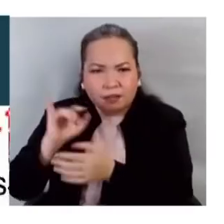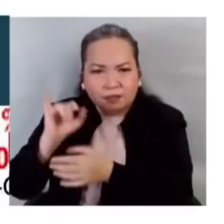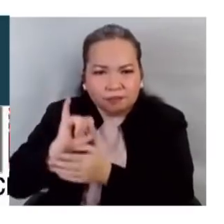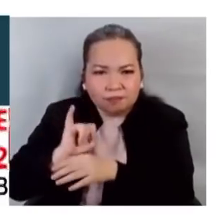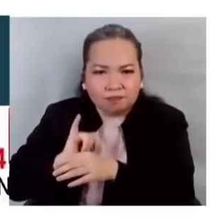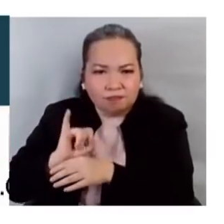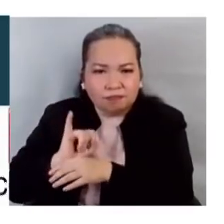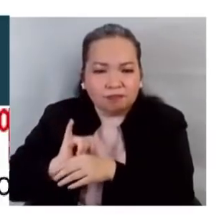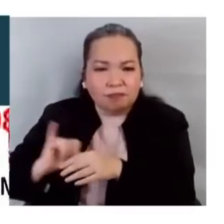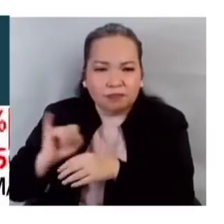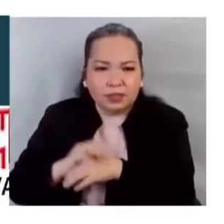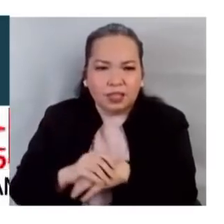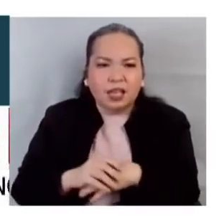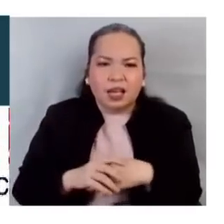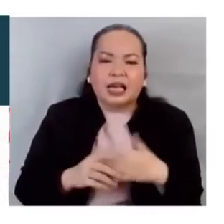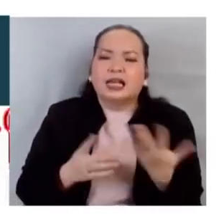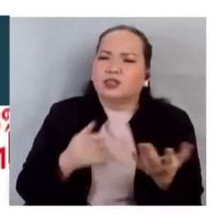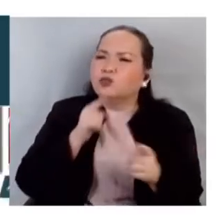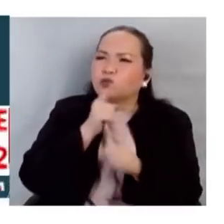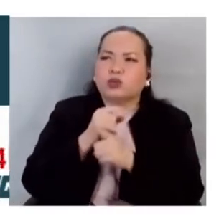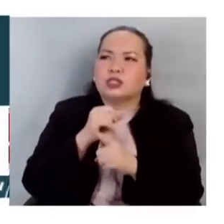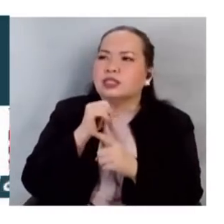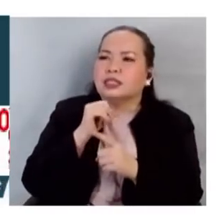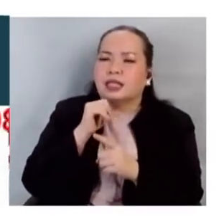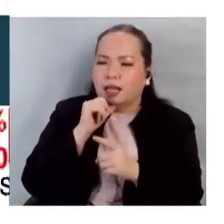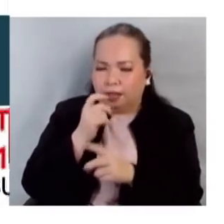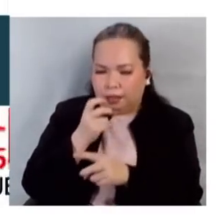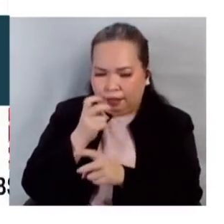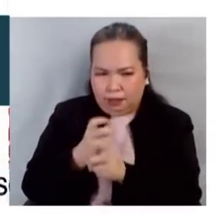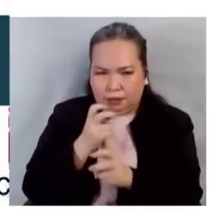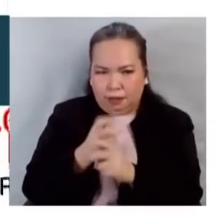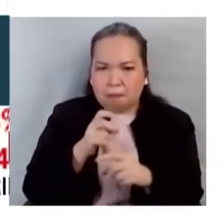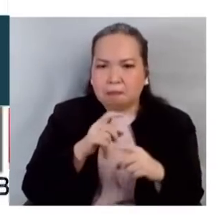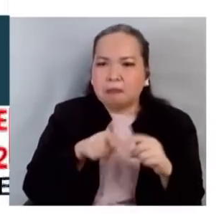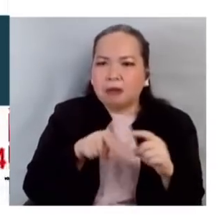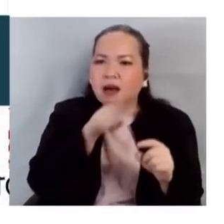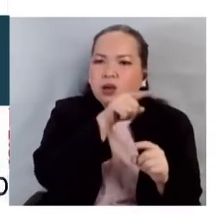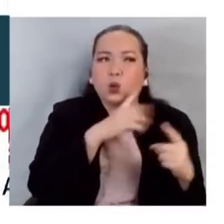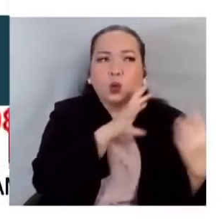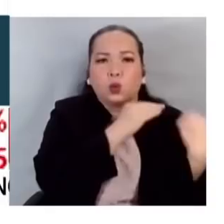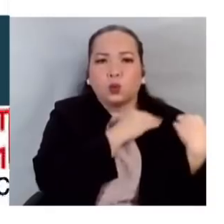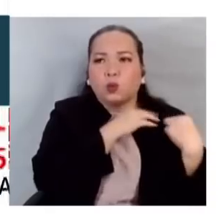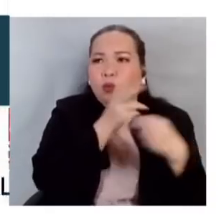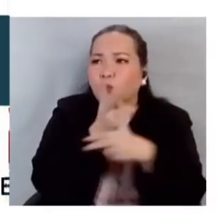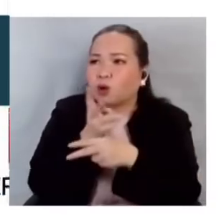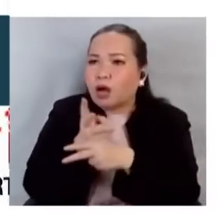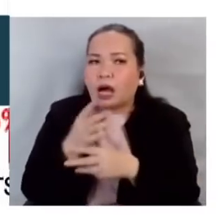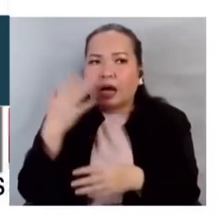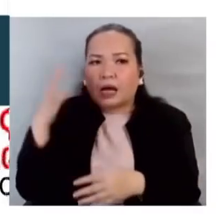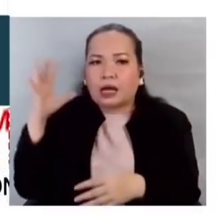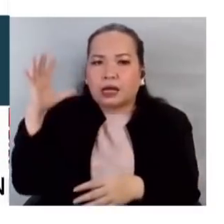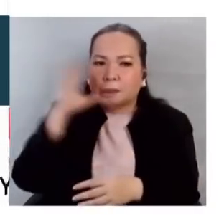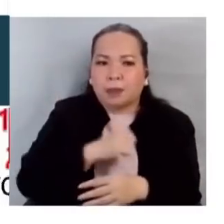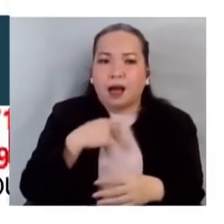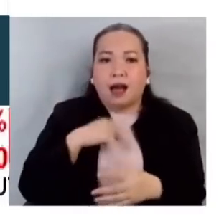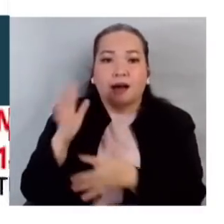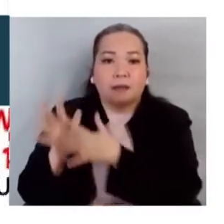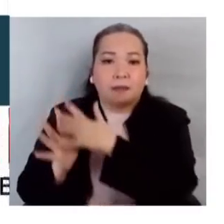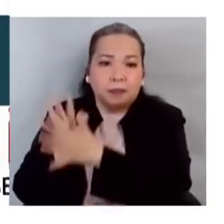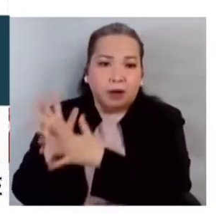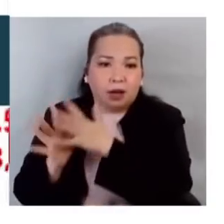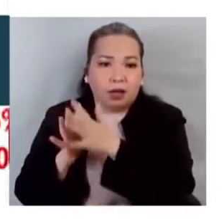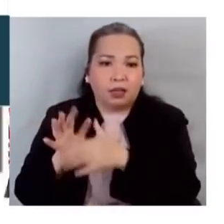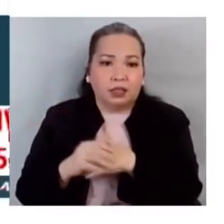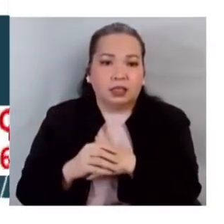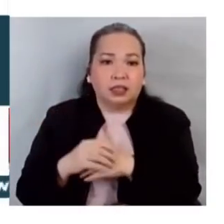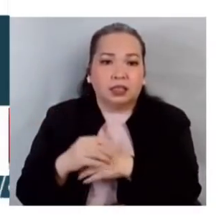Actually, hindi naman masyado makamirap. So, hindi na lang kita ng ating monitoring na mayroon palang party kasi mayroon kasi yung area sa taas nila na